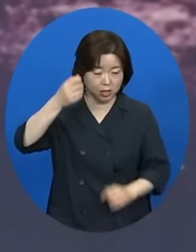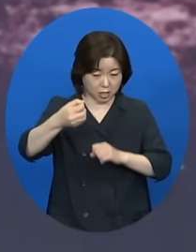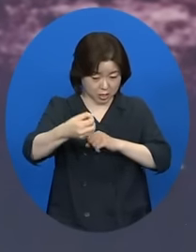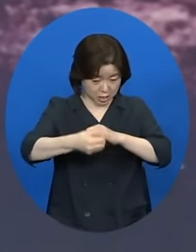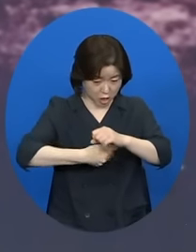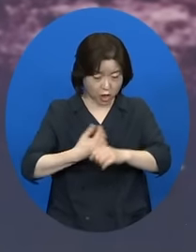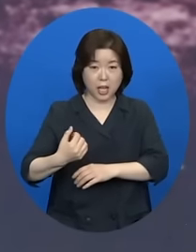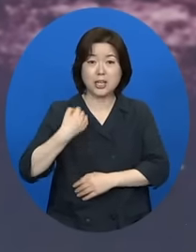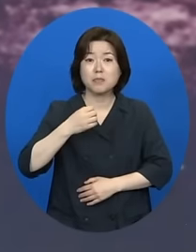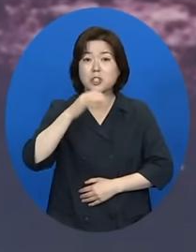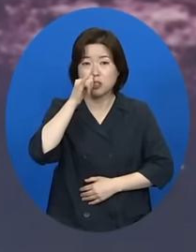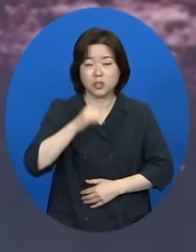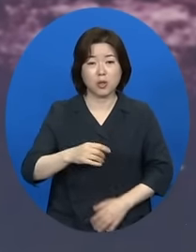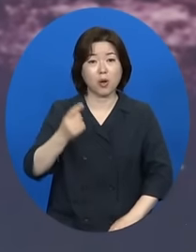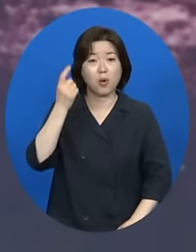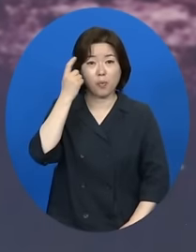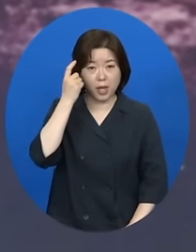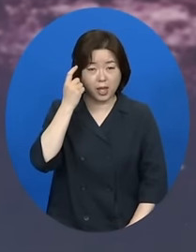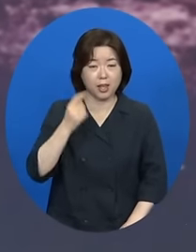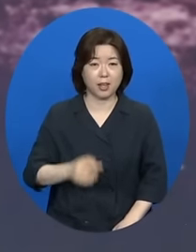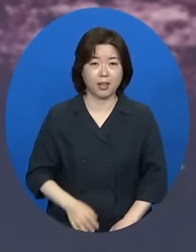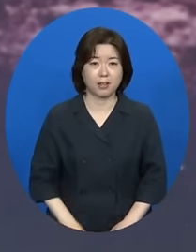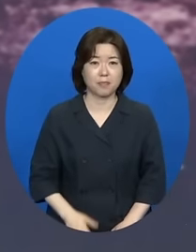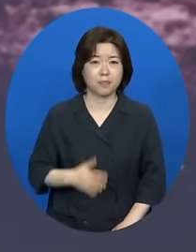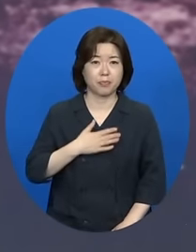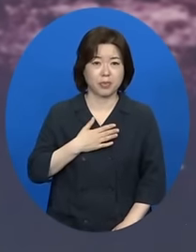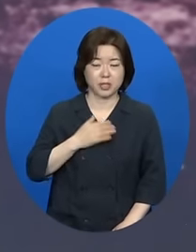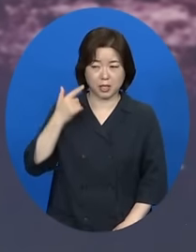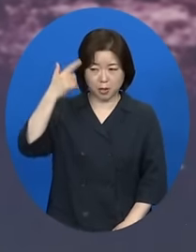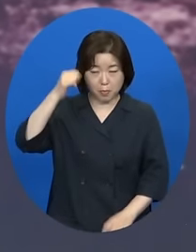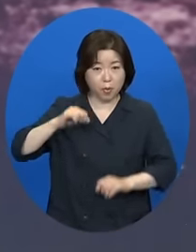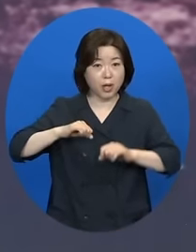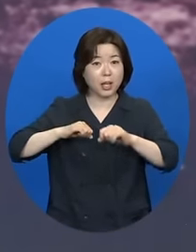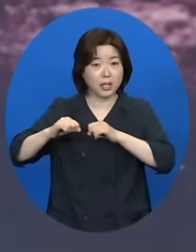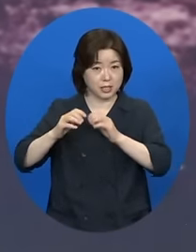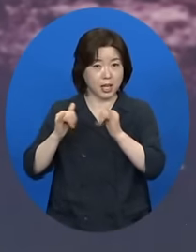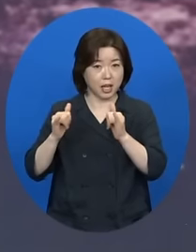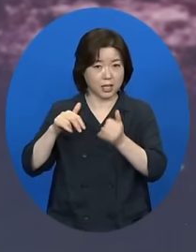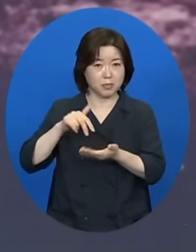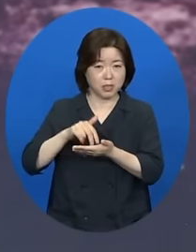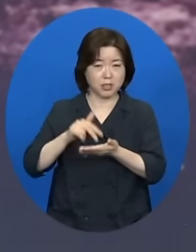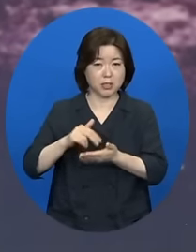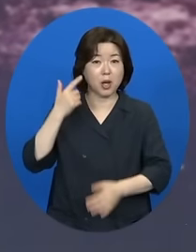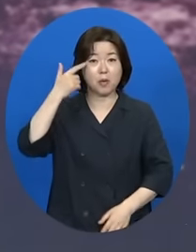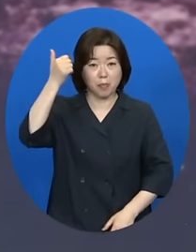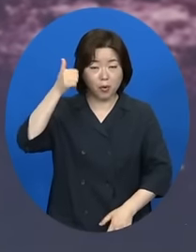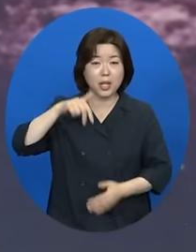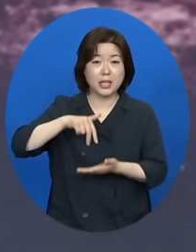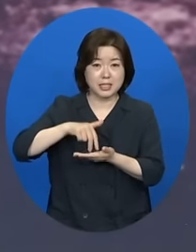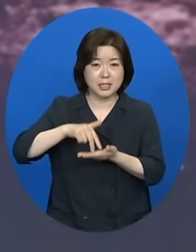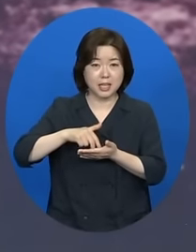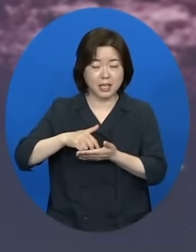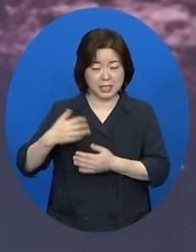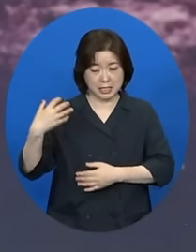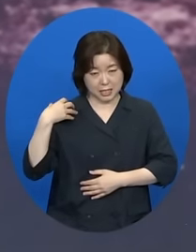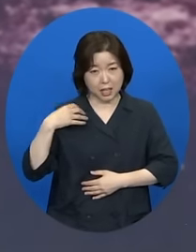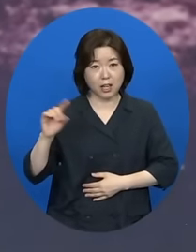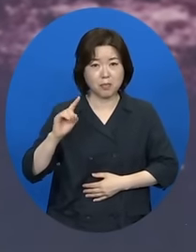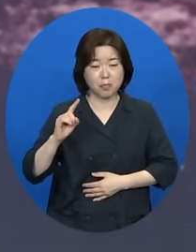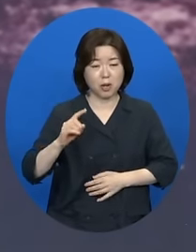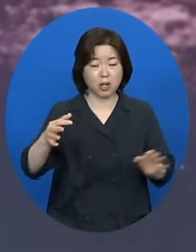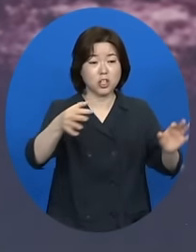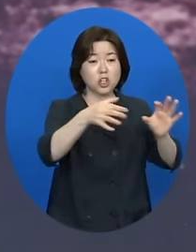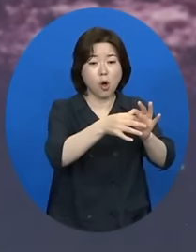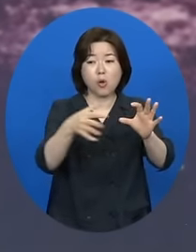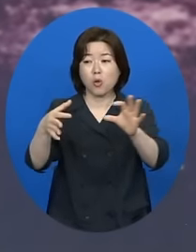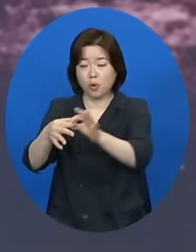것 같아요. 왜 그럴까요? 제가 목회자로서 솔직히 목회자의 사명이 무엇입니까? 연결시키는